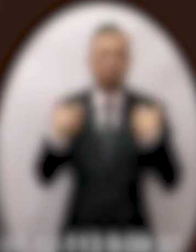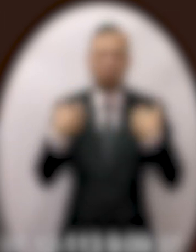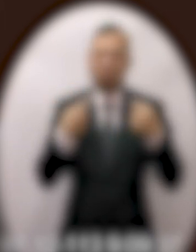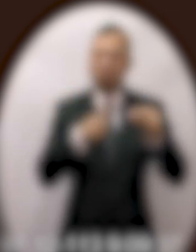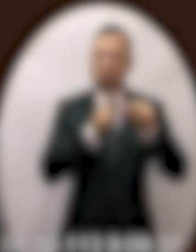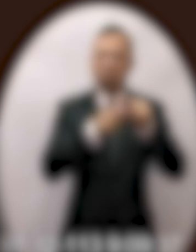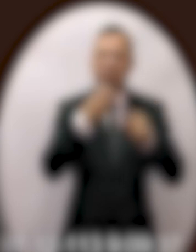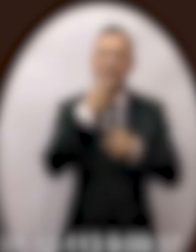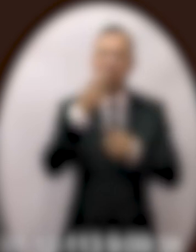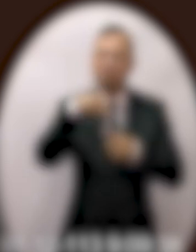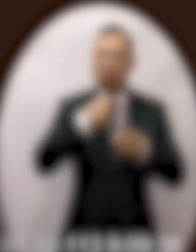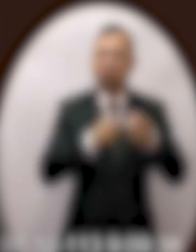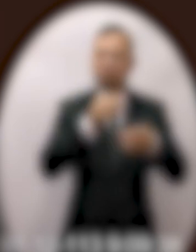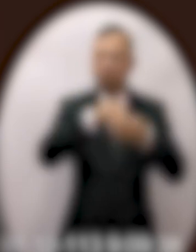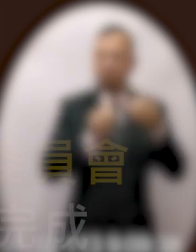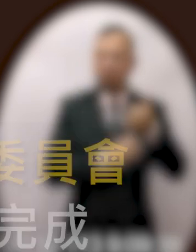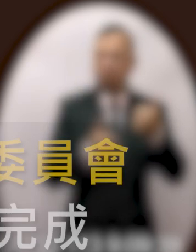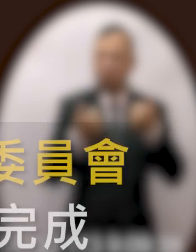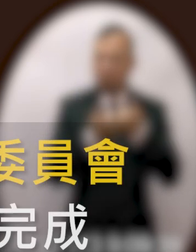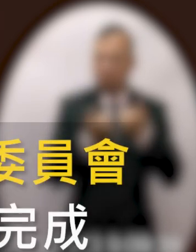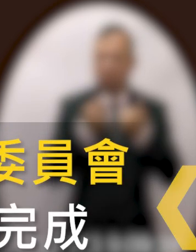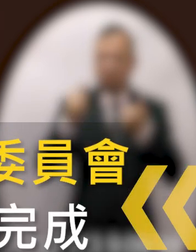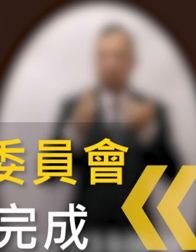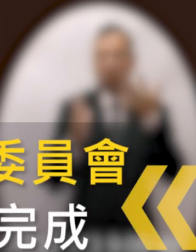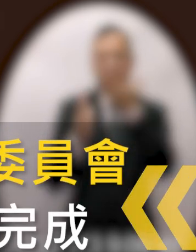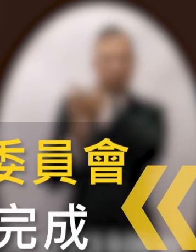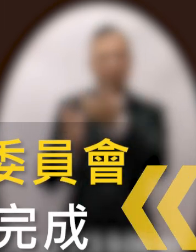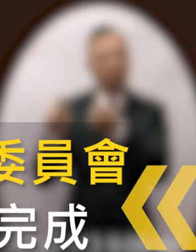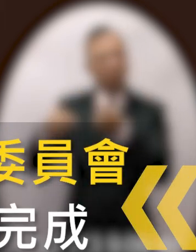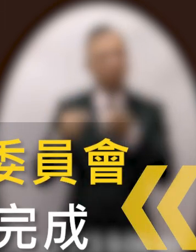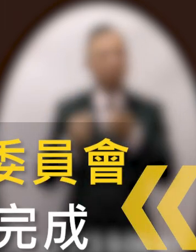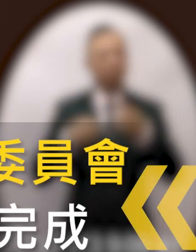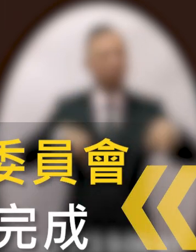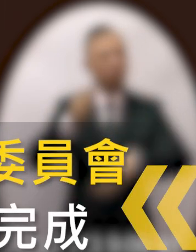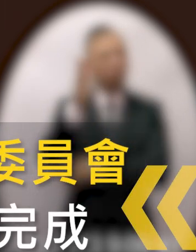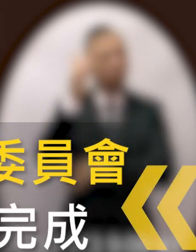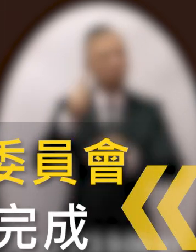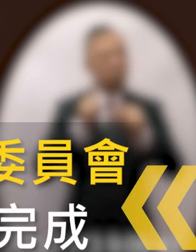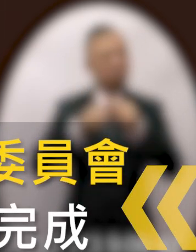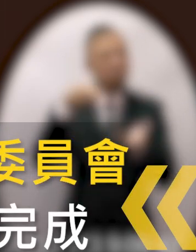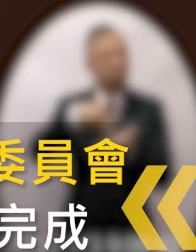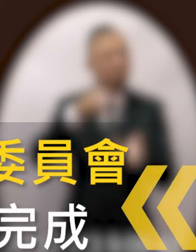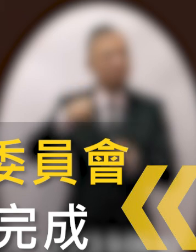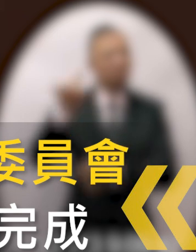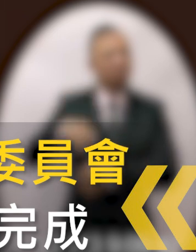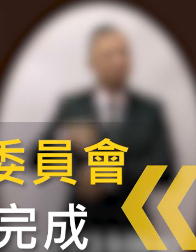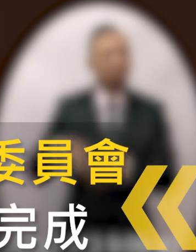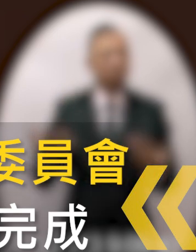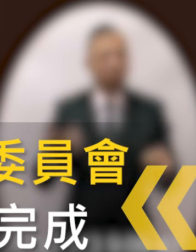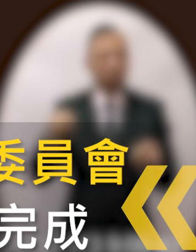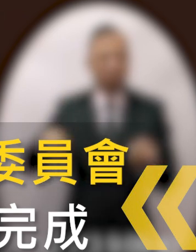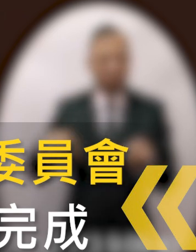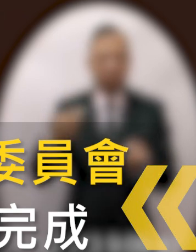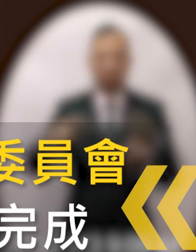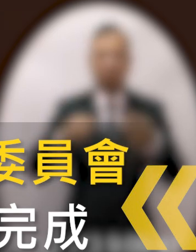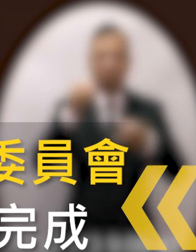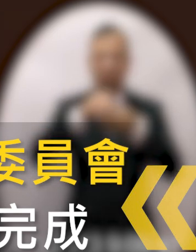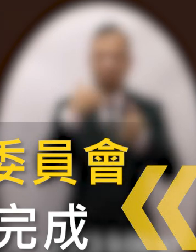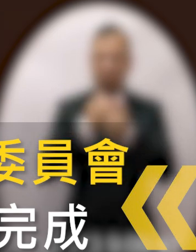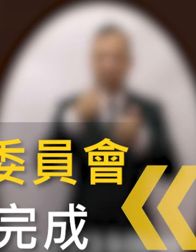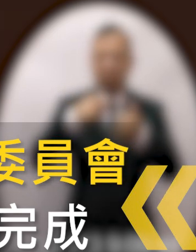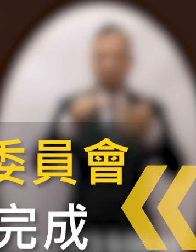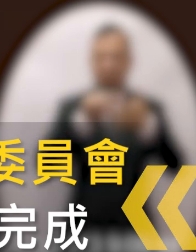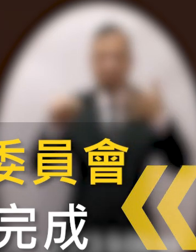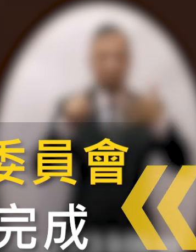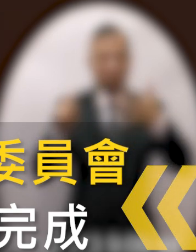却强势介入，完全不顾行政中立的原则，直接向中选会变成罢免国家队。选